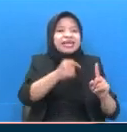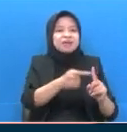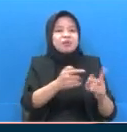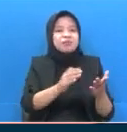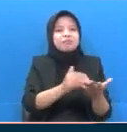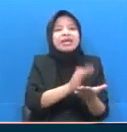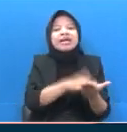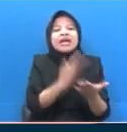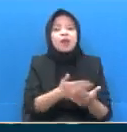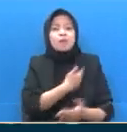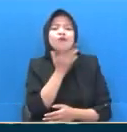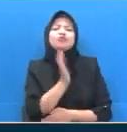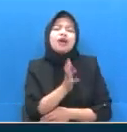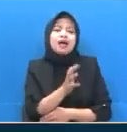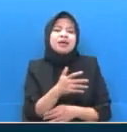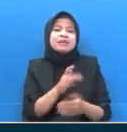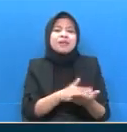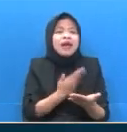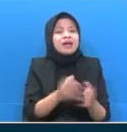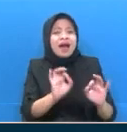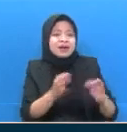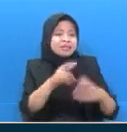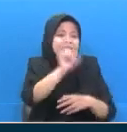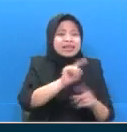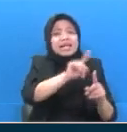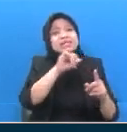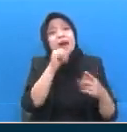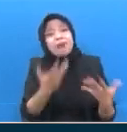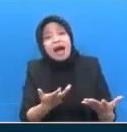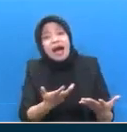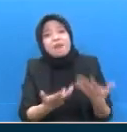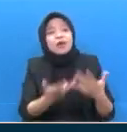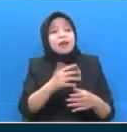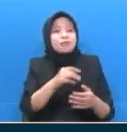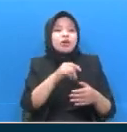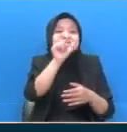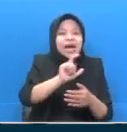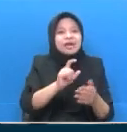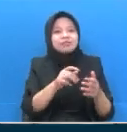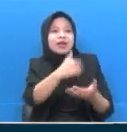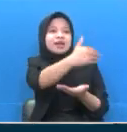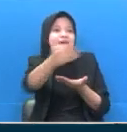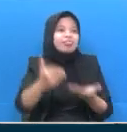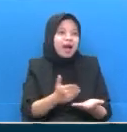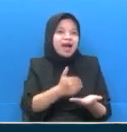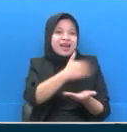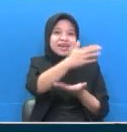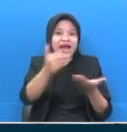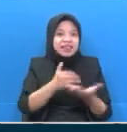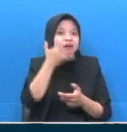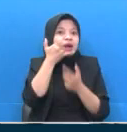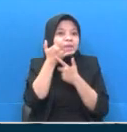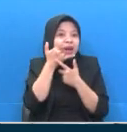membantahnya itu ibaratnya kita hanya mencari data-data primer, data sekunder, maaf Mbak, data sekunder. Lah oleh karena itu data sekunder itu memang